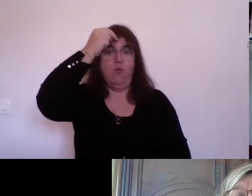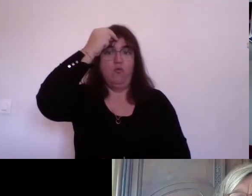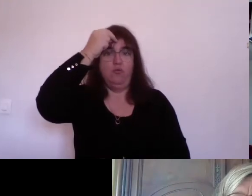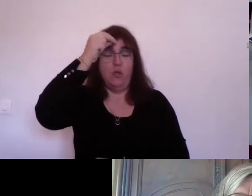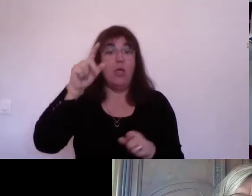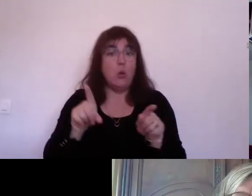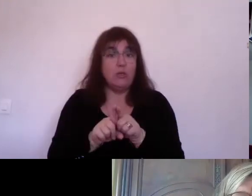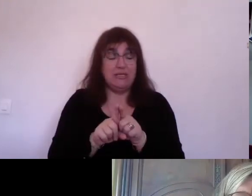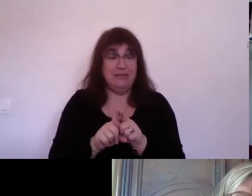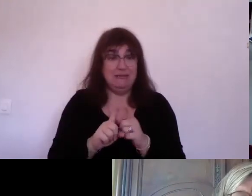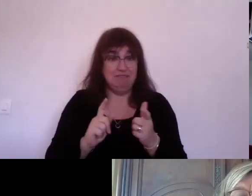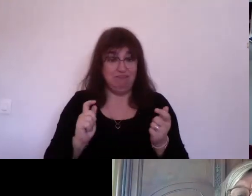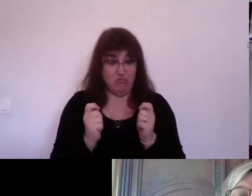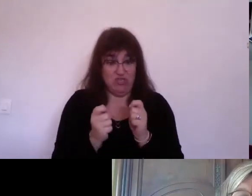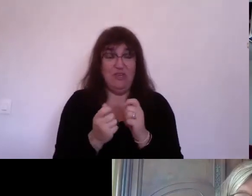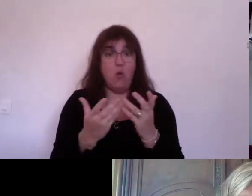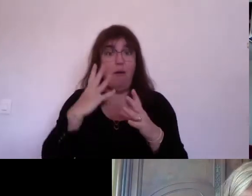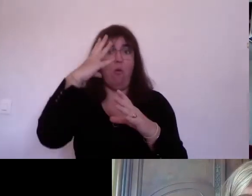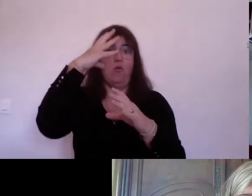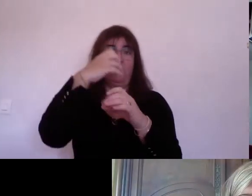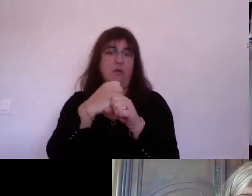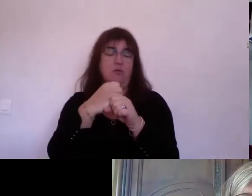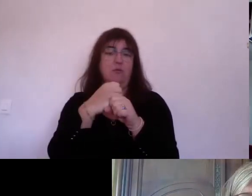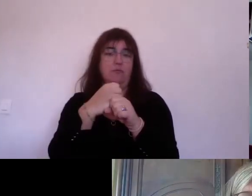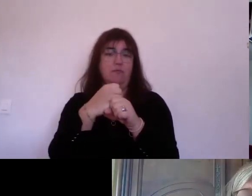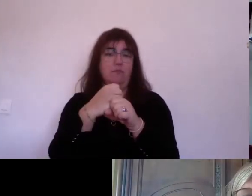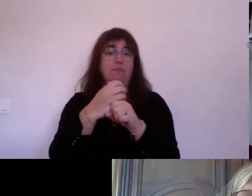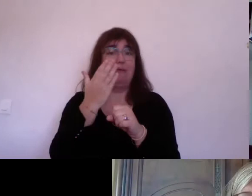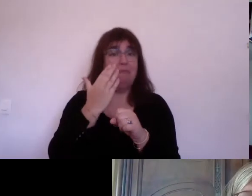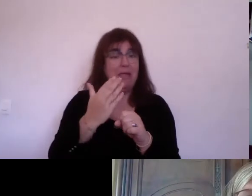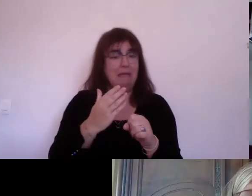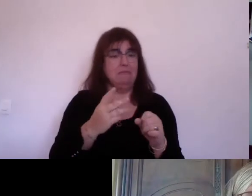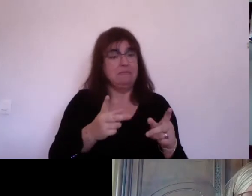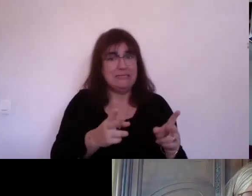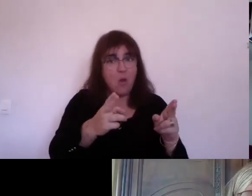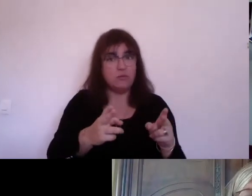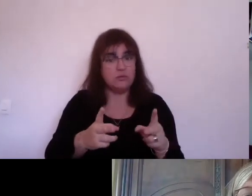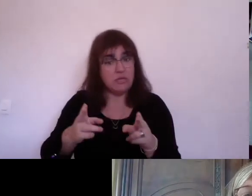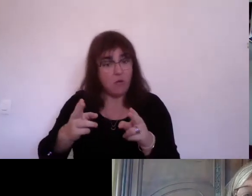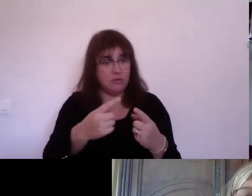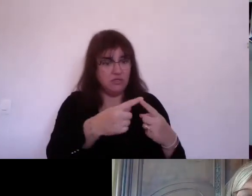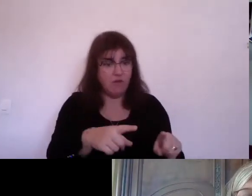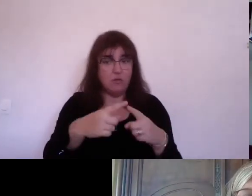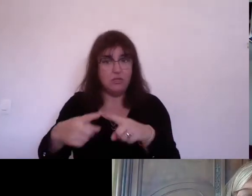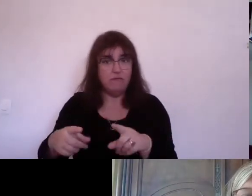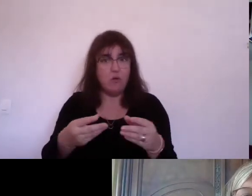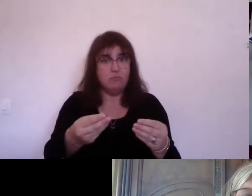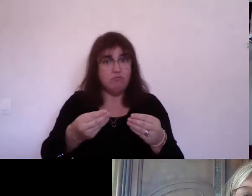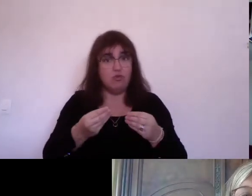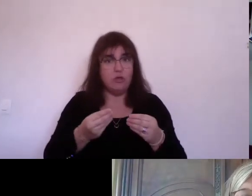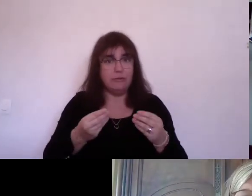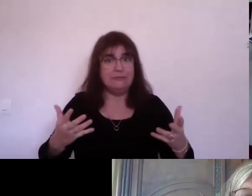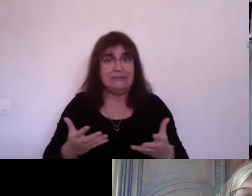la concentration. Mais chaque séance a toujours permis de stimuler